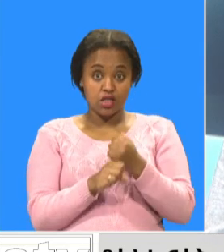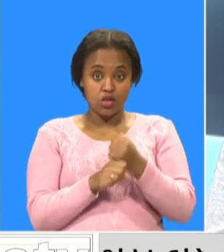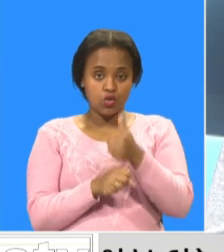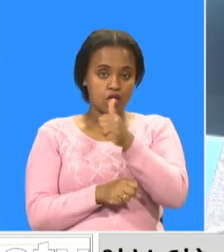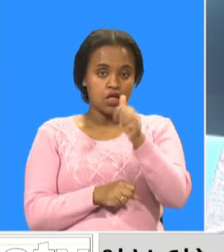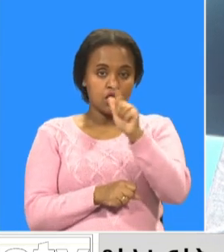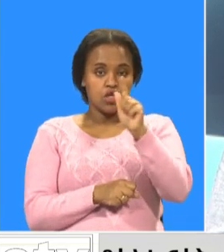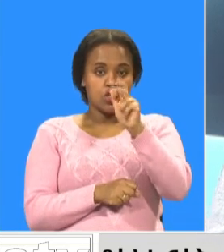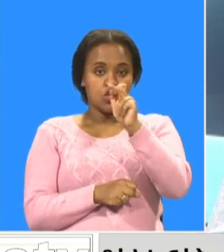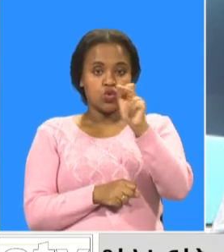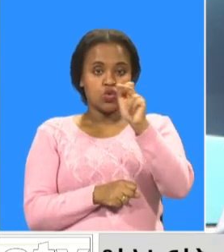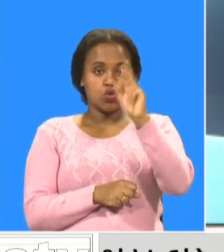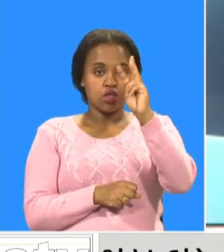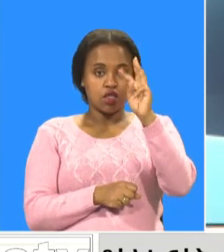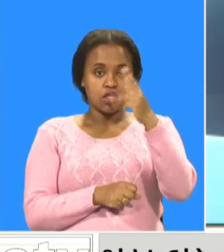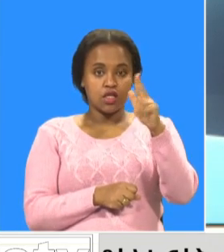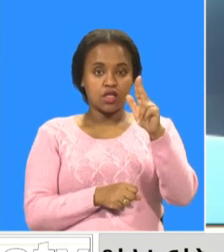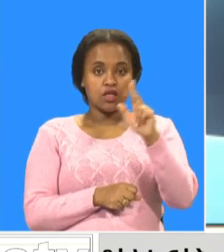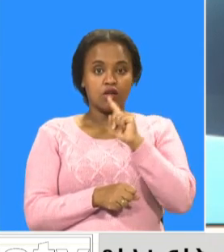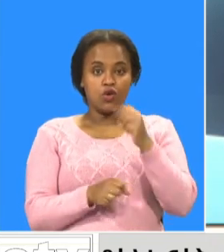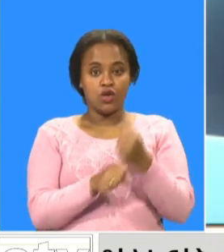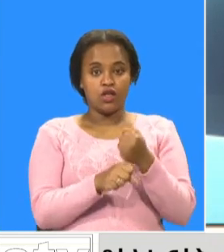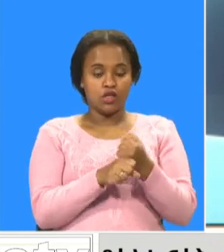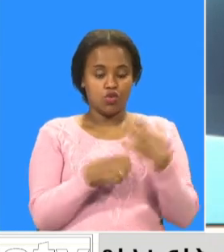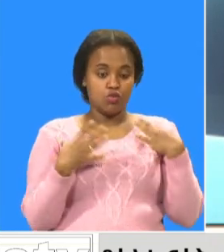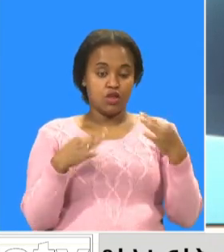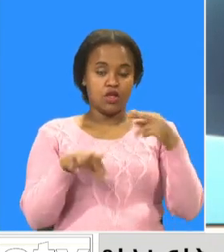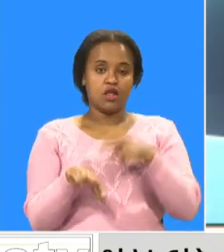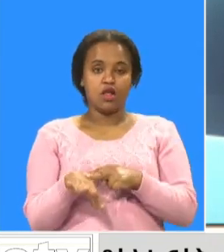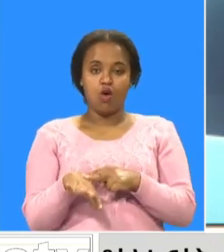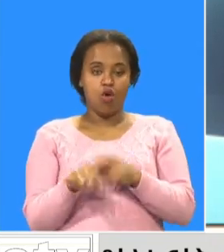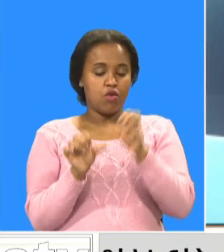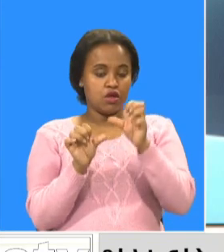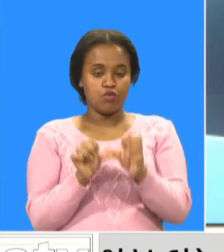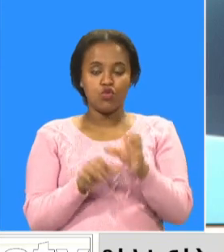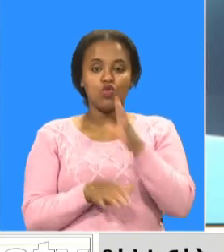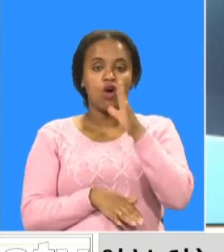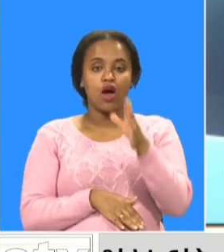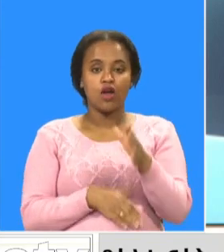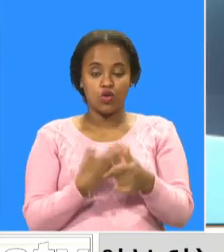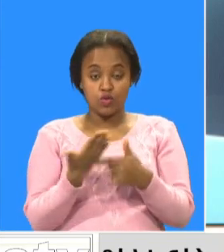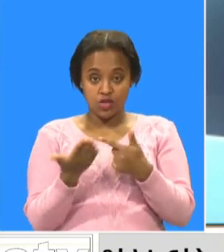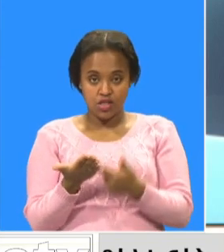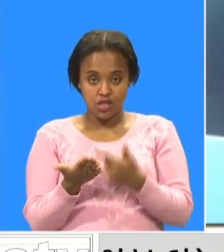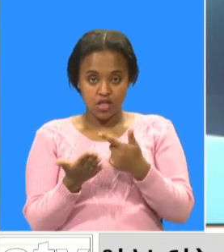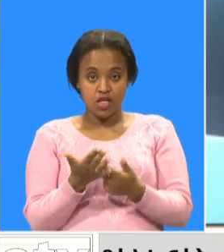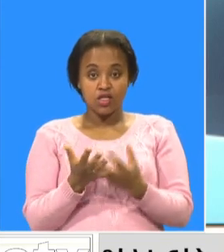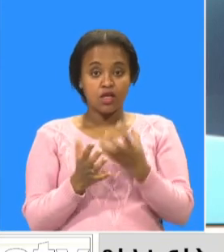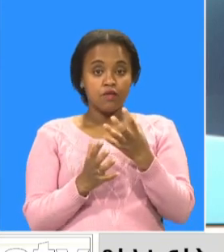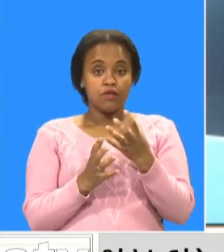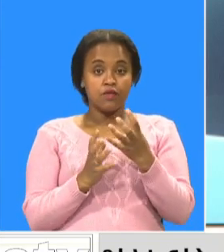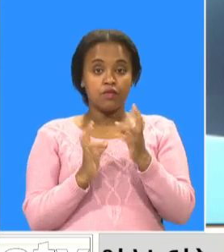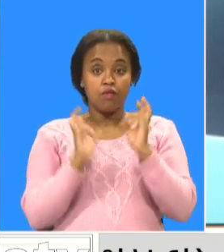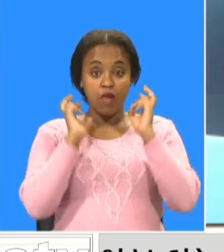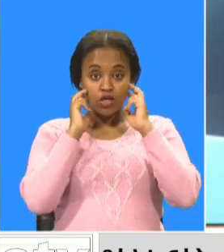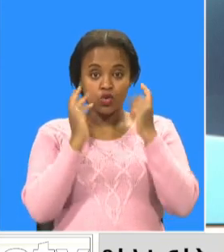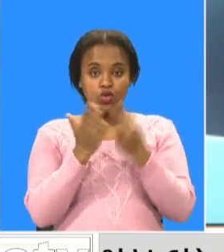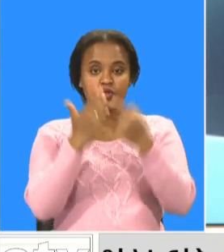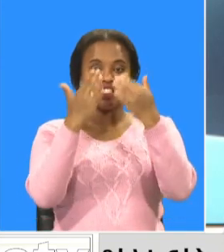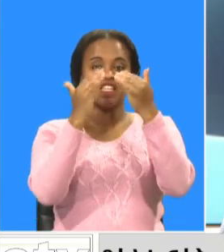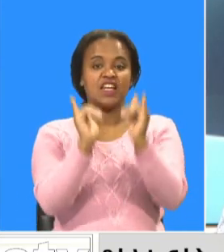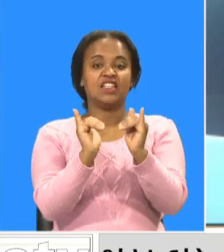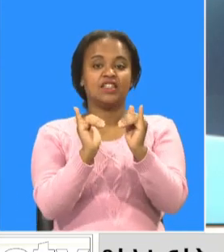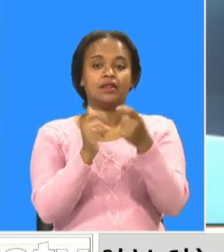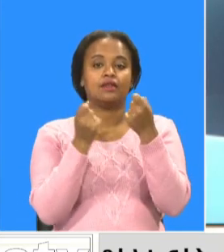ስታንዳርዱም የኢንዱስትሪ ነው የሚለው በጤና ተቋማት ጥቅም ላይ የሚውሉት አይደሉም ማለት ነው። ስለዚህ እነዚህ ማስኮች በዛ ልክ